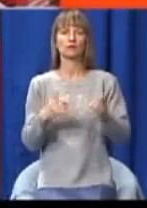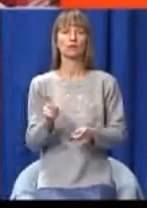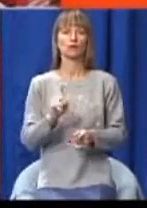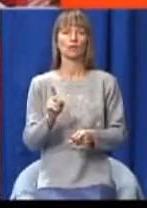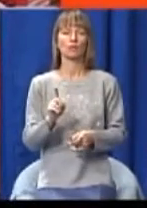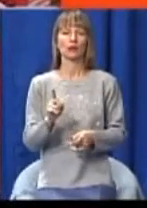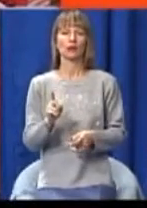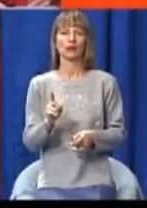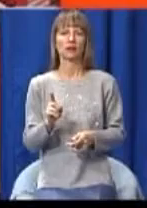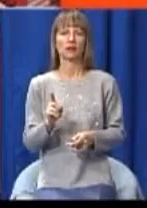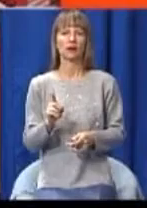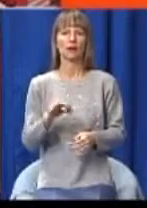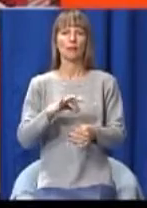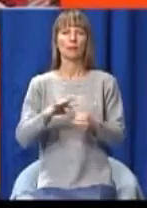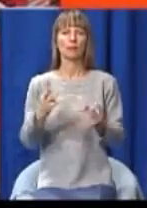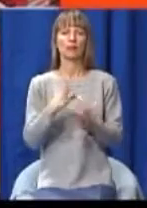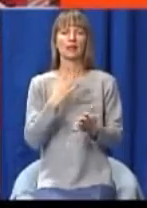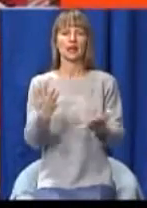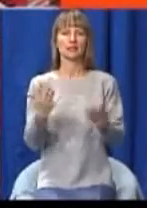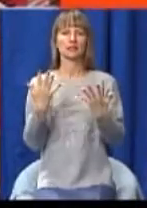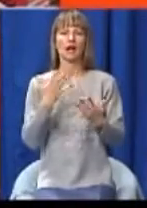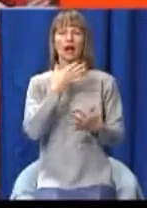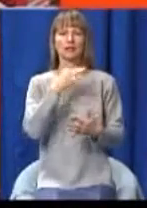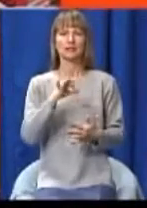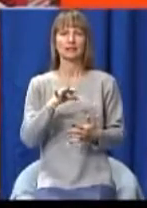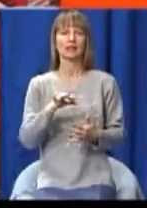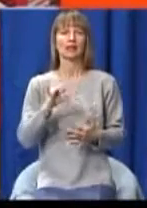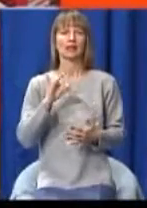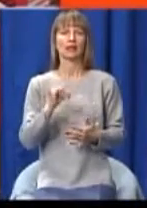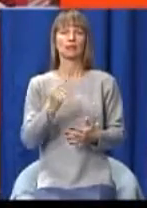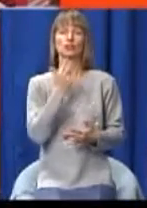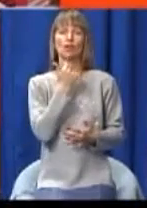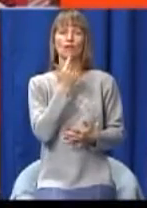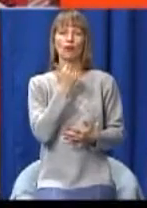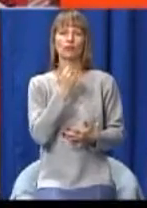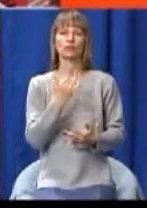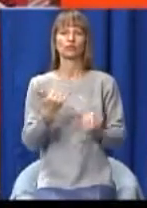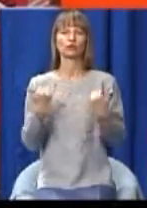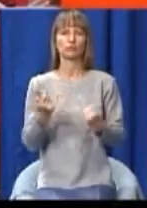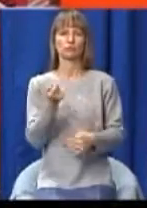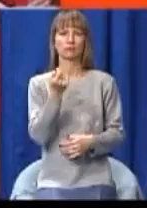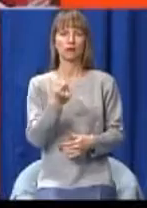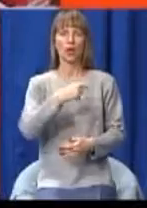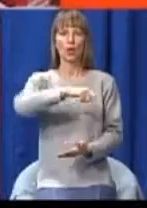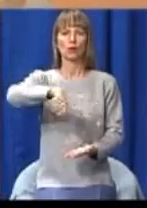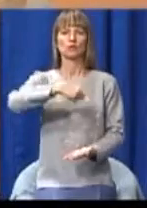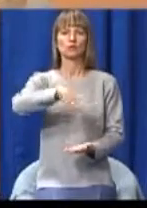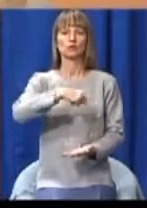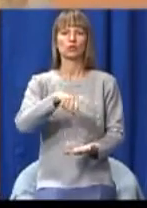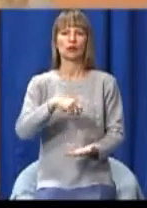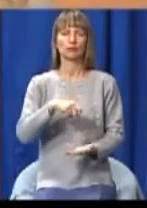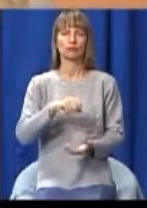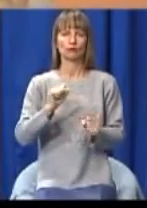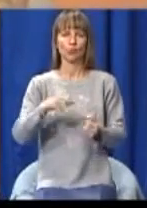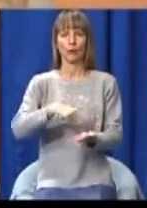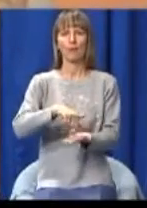того, щоб полум'я було яскраве, красиве і червоне. Зараз трошки розмішаємо. Ось так от можна